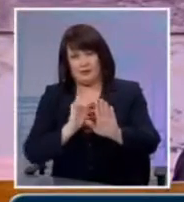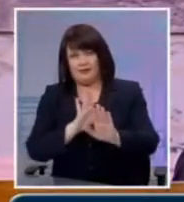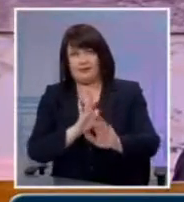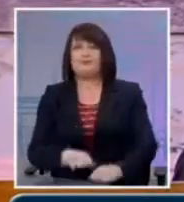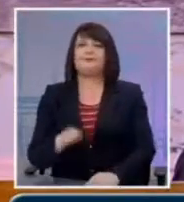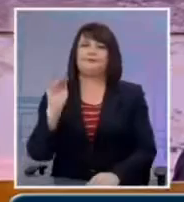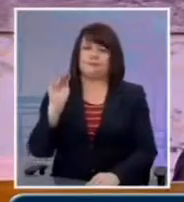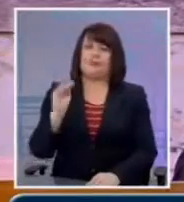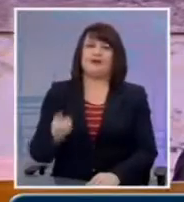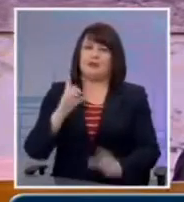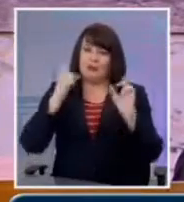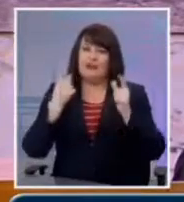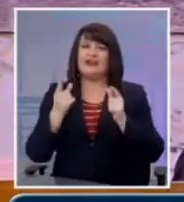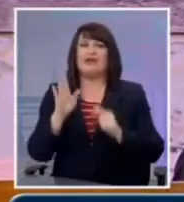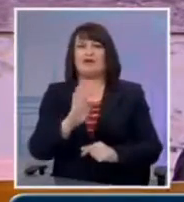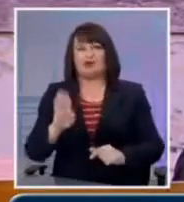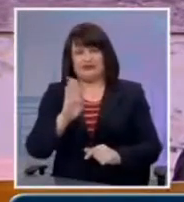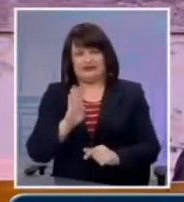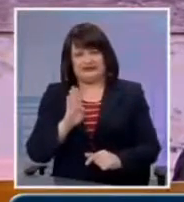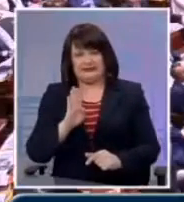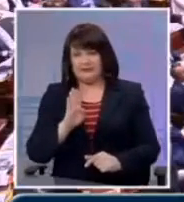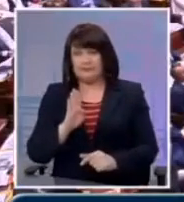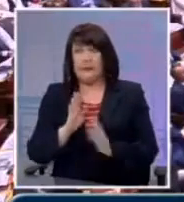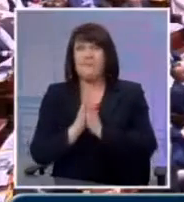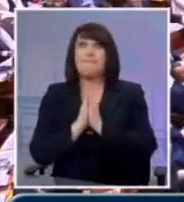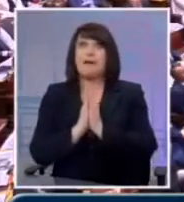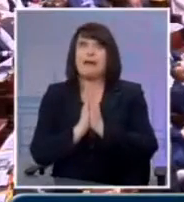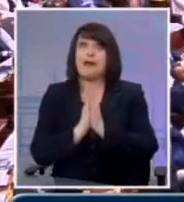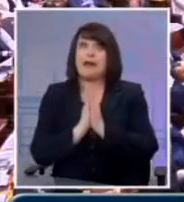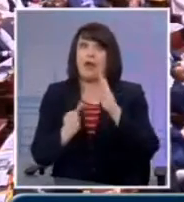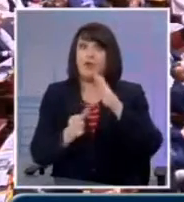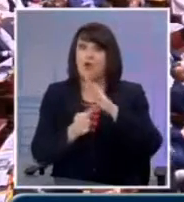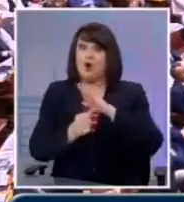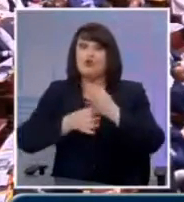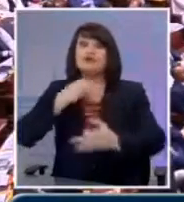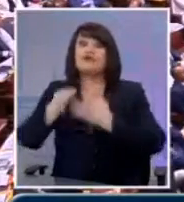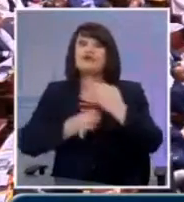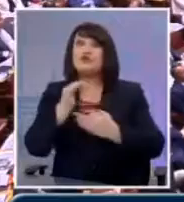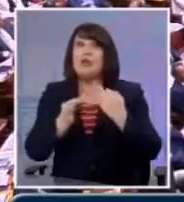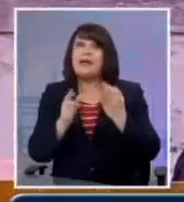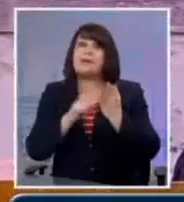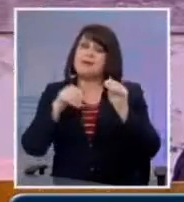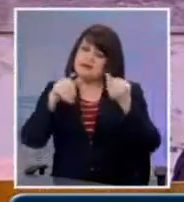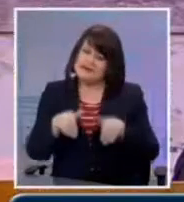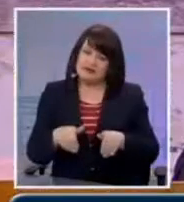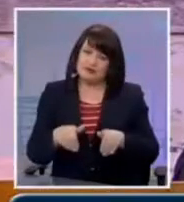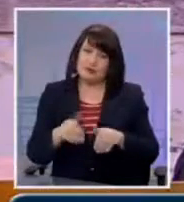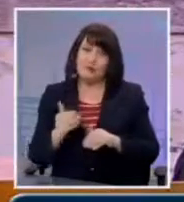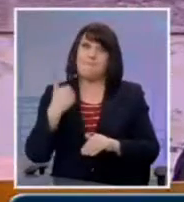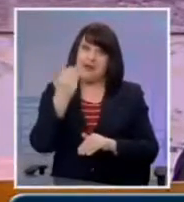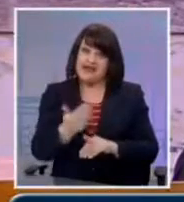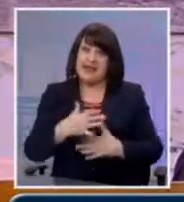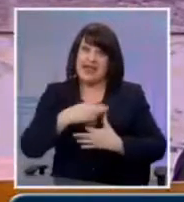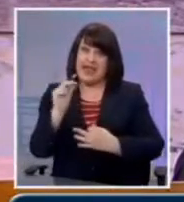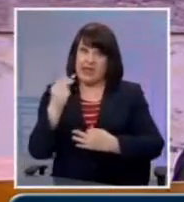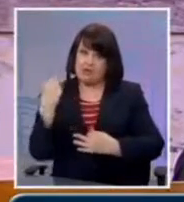Κύριε Βρούτση, παρακαλώ πολύ να λαμβάνετε υπόψη σας στο Προεδρείο, όταν μάλιστα έπονται και ο